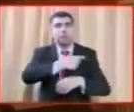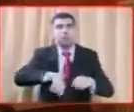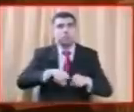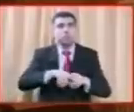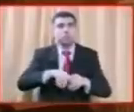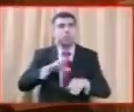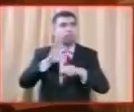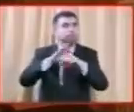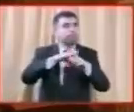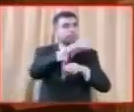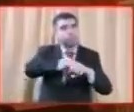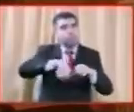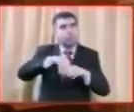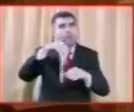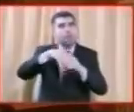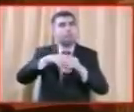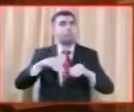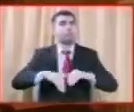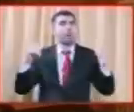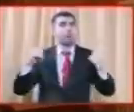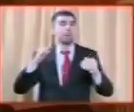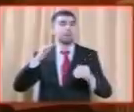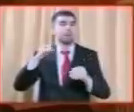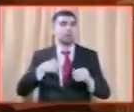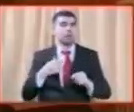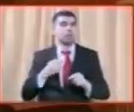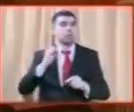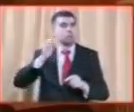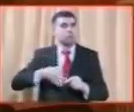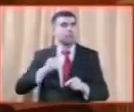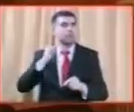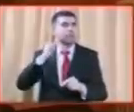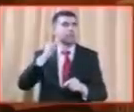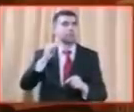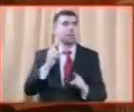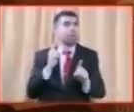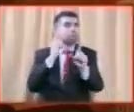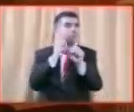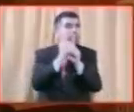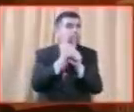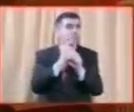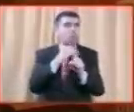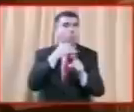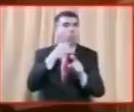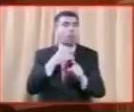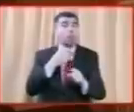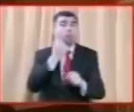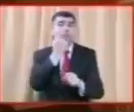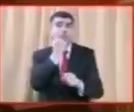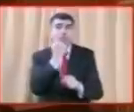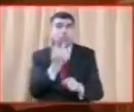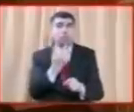السيدات والساده النواب انه احنا مستعدين لمواجهه كل المضاربات،